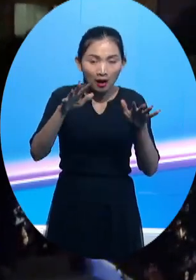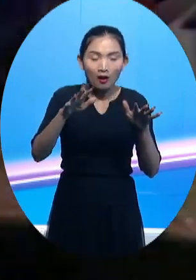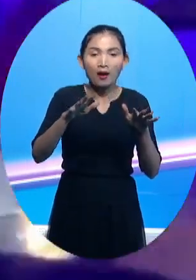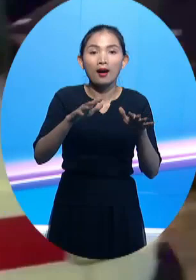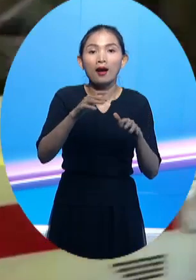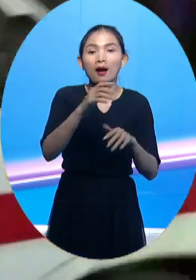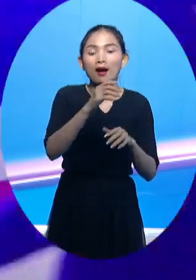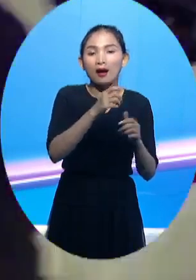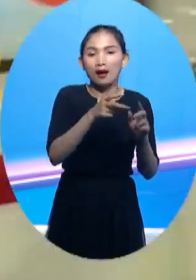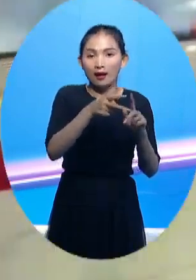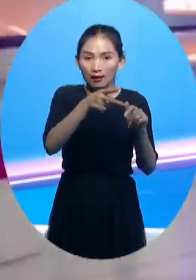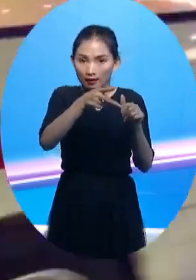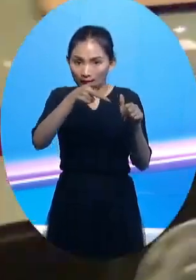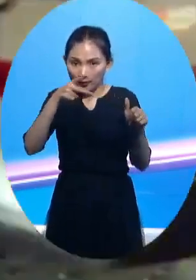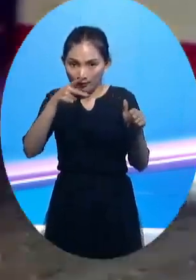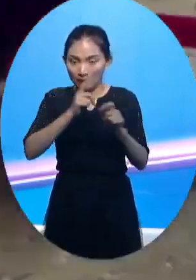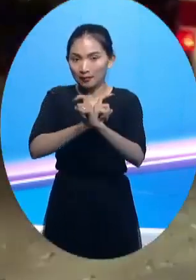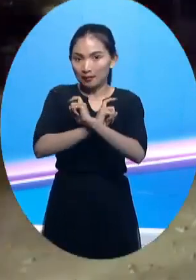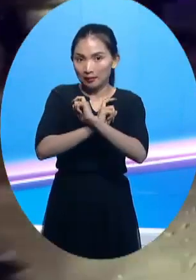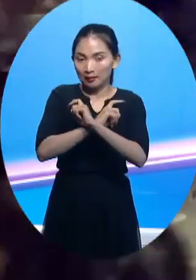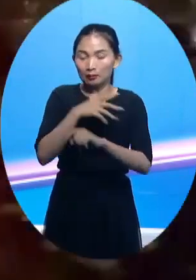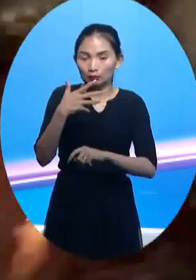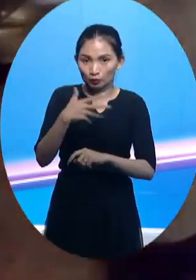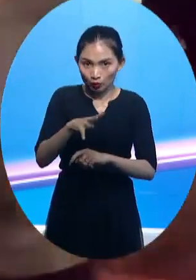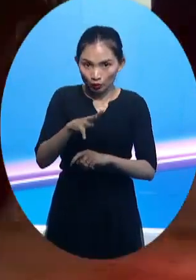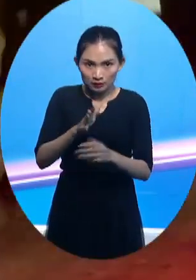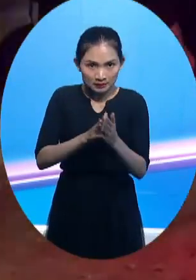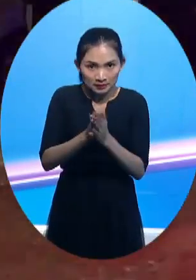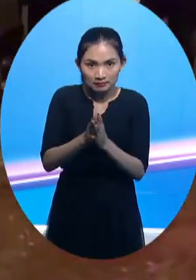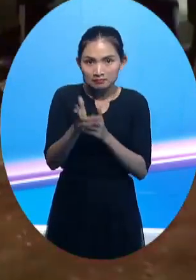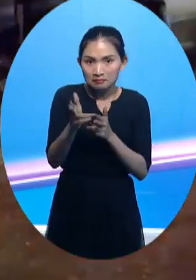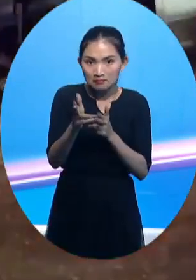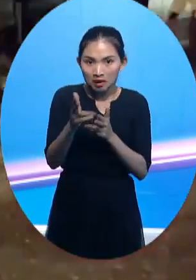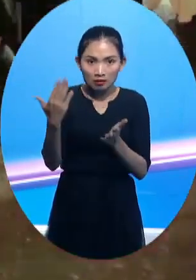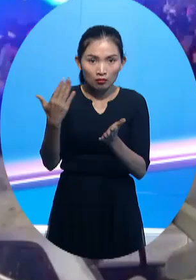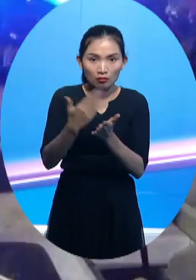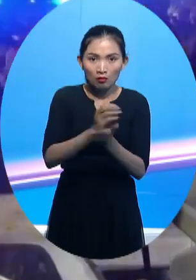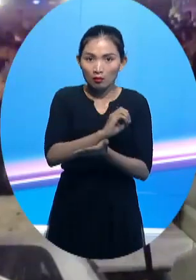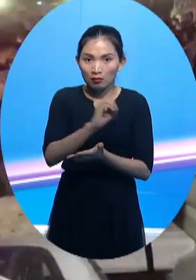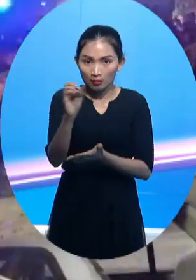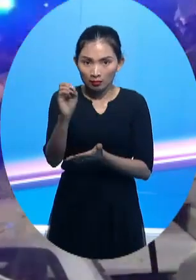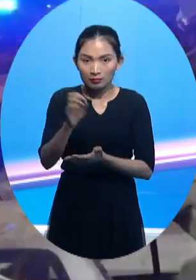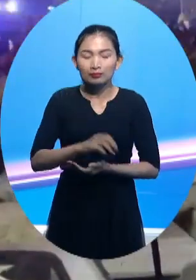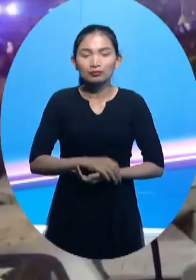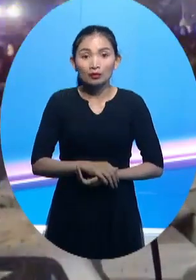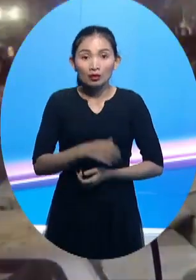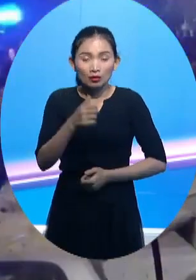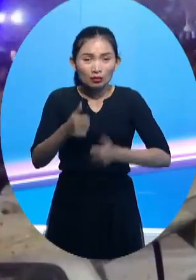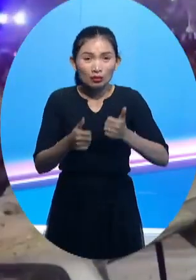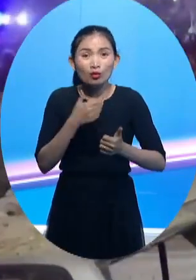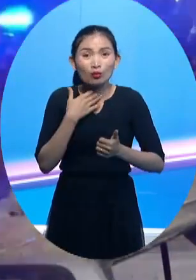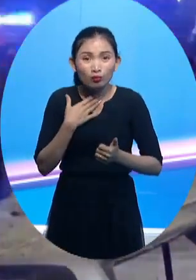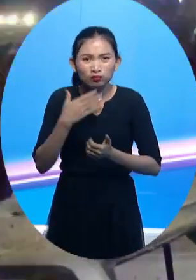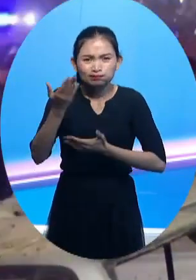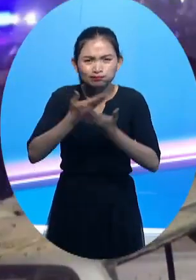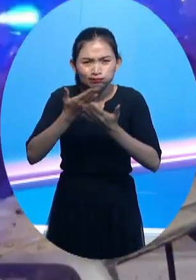các cuộc đàm phán ngưng bắn với Israel và sẽ không ngừng kháng chiến theo nguồn tin này hamas bắt bỏ bất kỳ cuộc đàm phán nào nhằm đạt được lệnh ngưng bắn